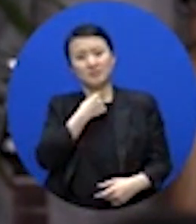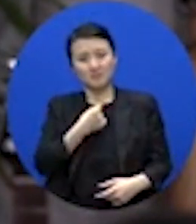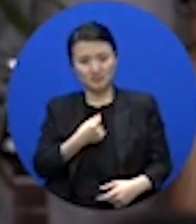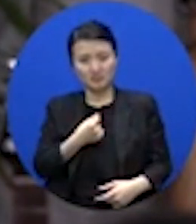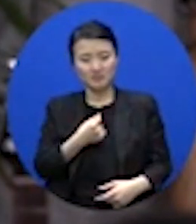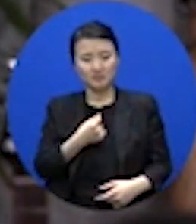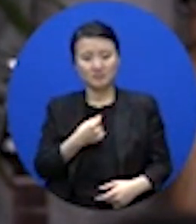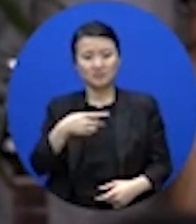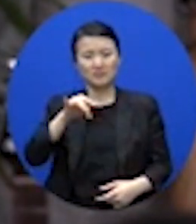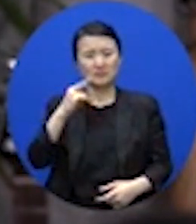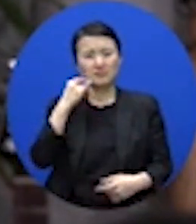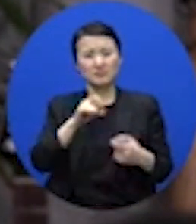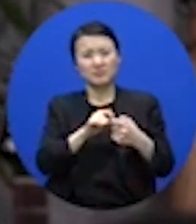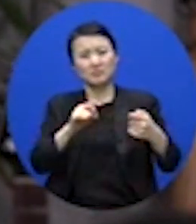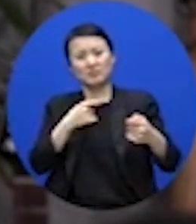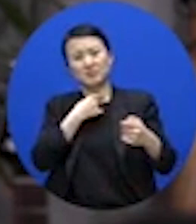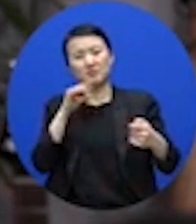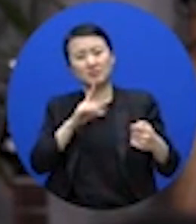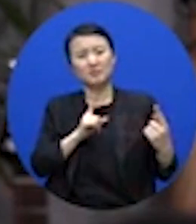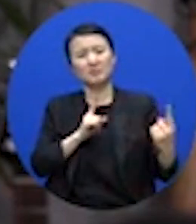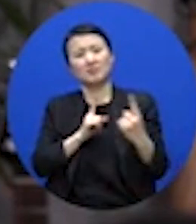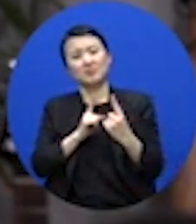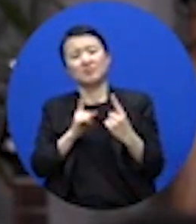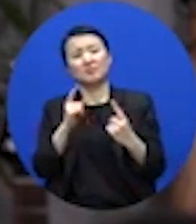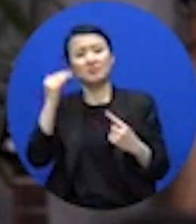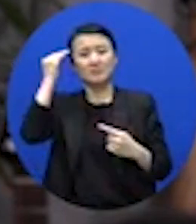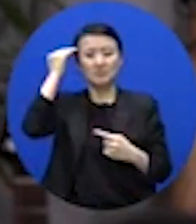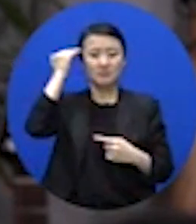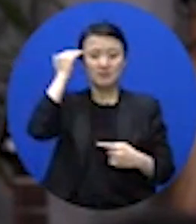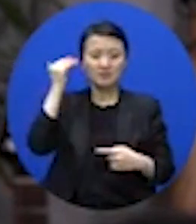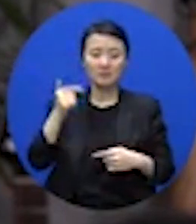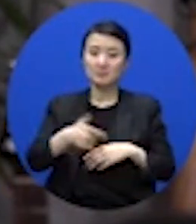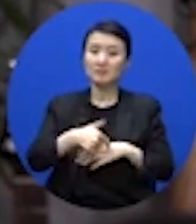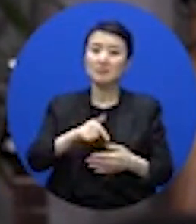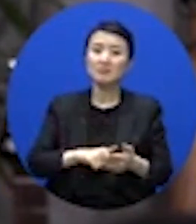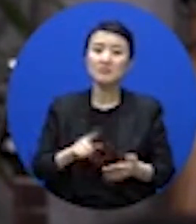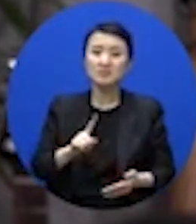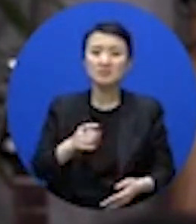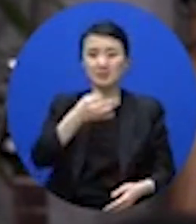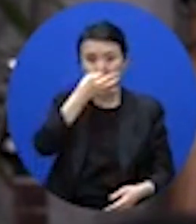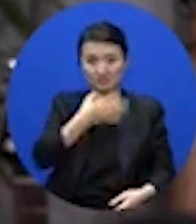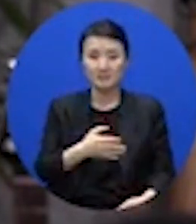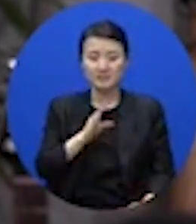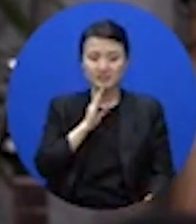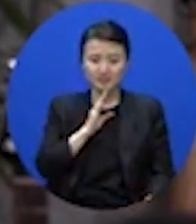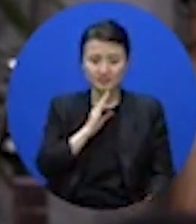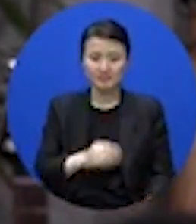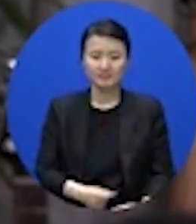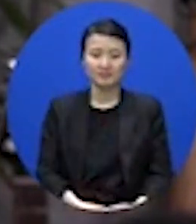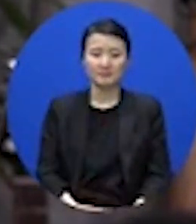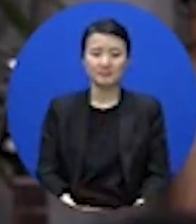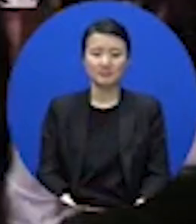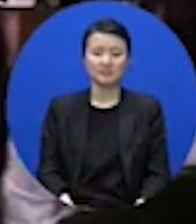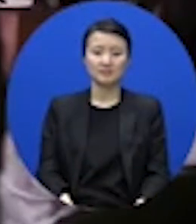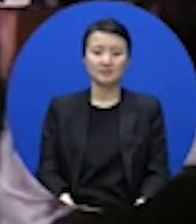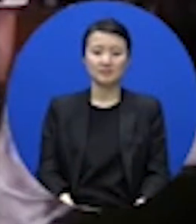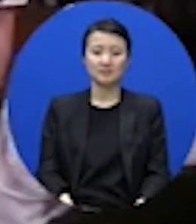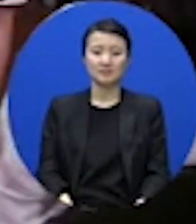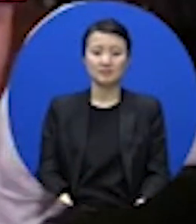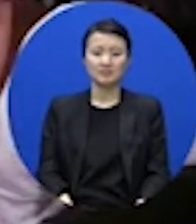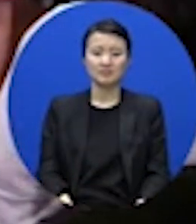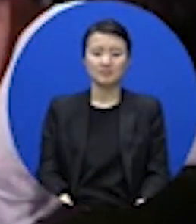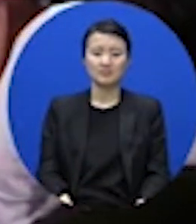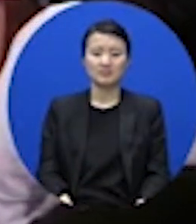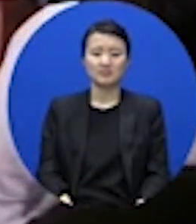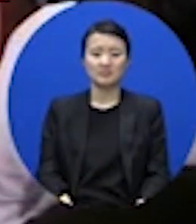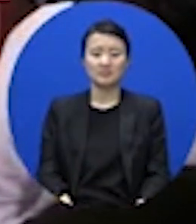말씀드렸죠? 근데 너무 가까이 와요. 이게 미적 거리, 연극에서는 에스테릭 포인트라고 하는데